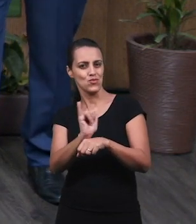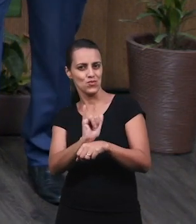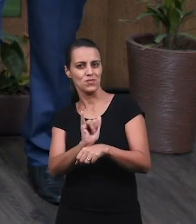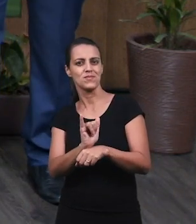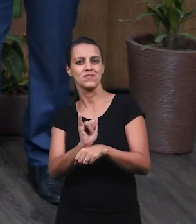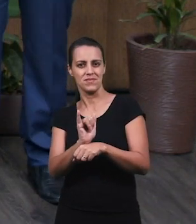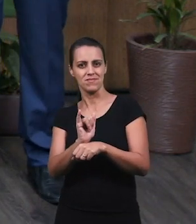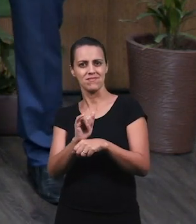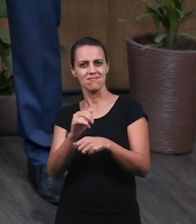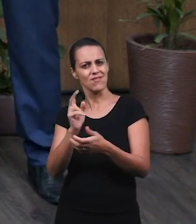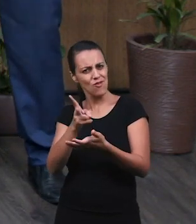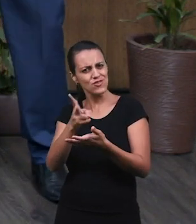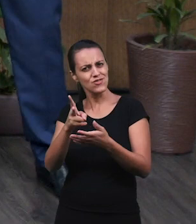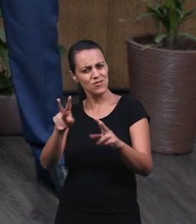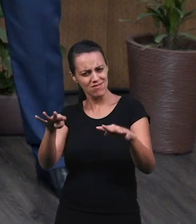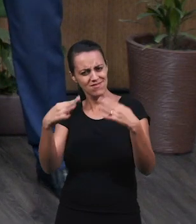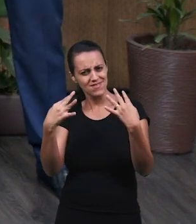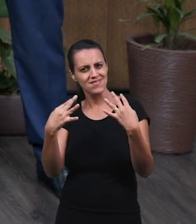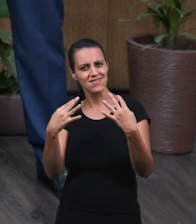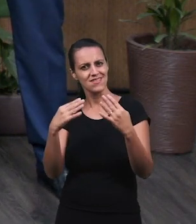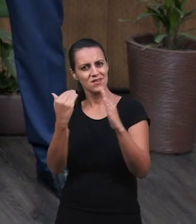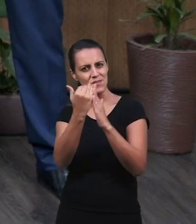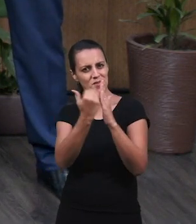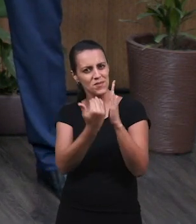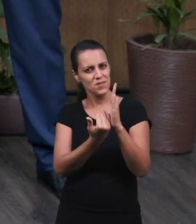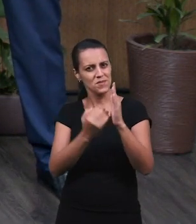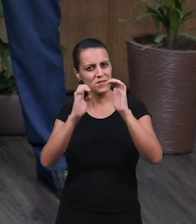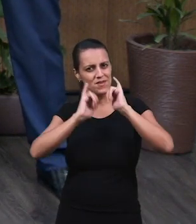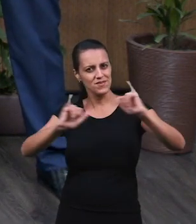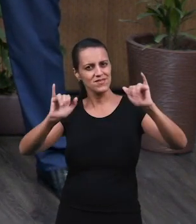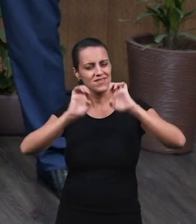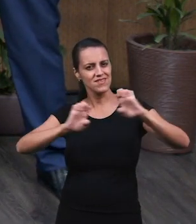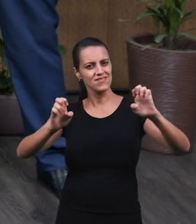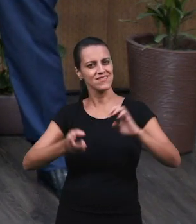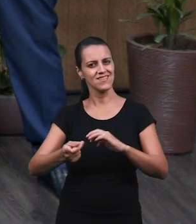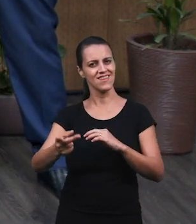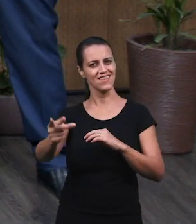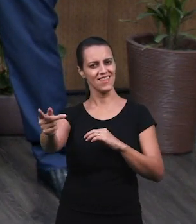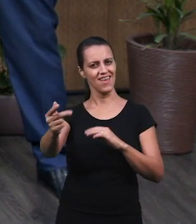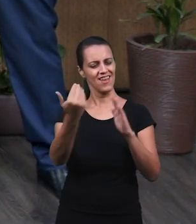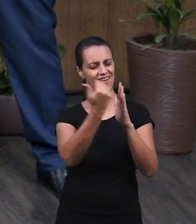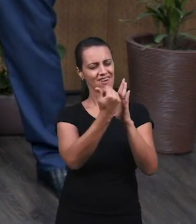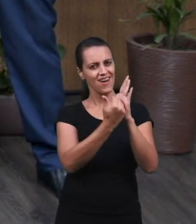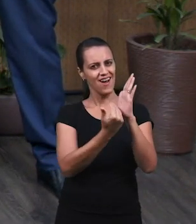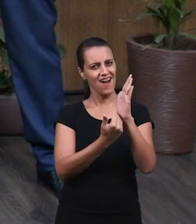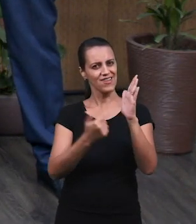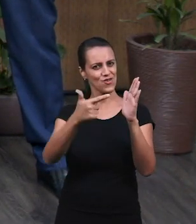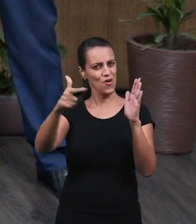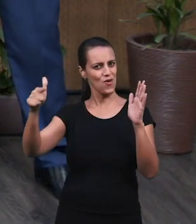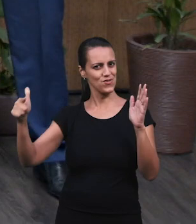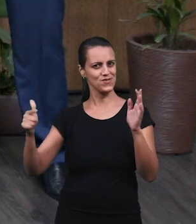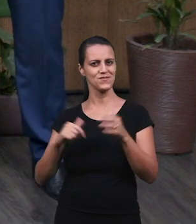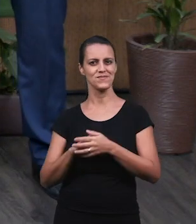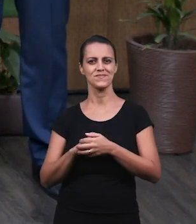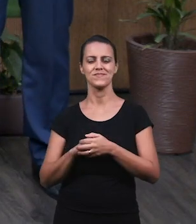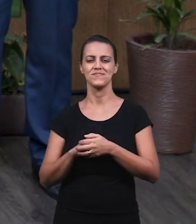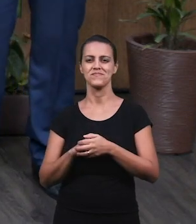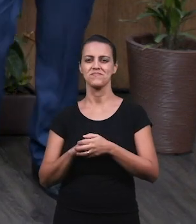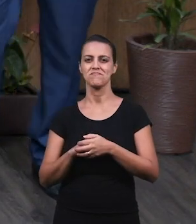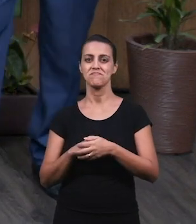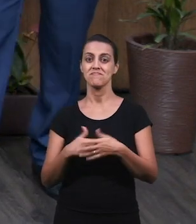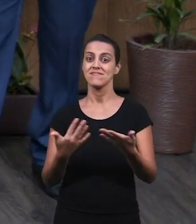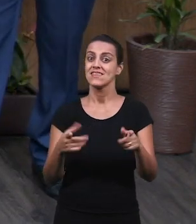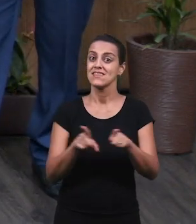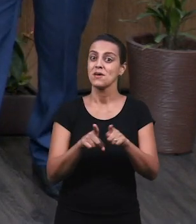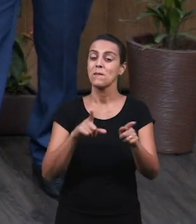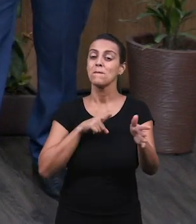éternel avec les volets qui viendront dans la séquence. Nous allons laisser ici une question que vous pouvez